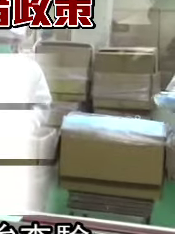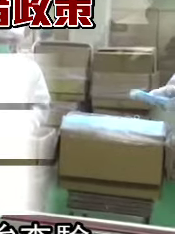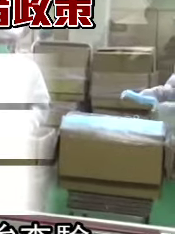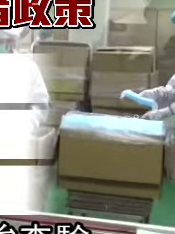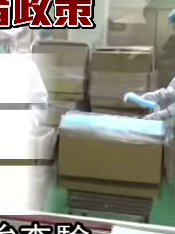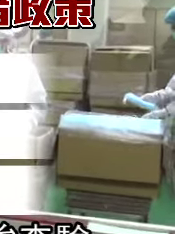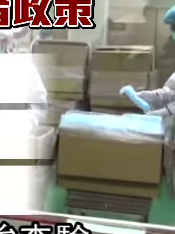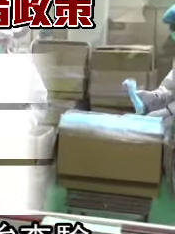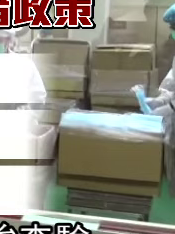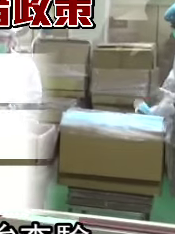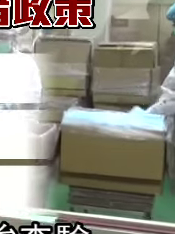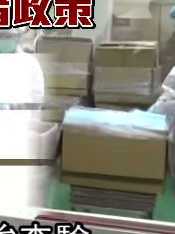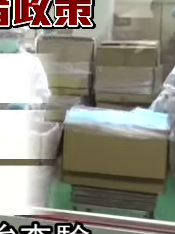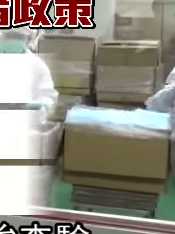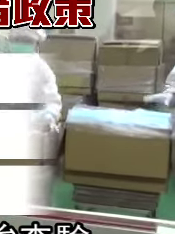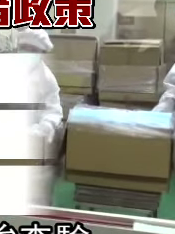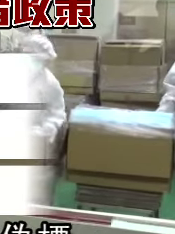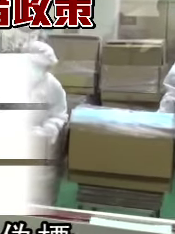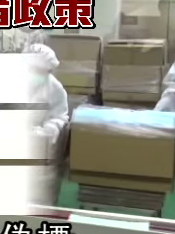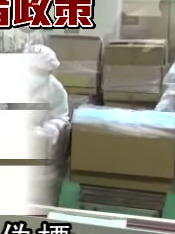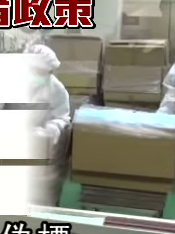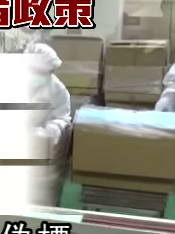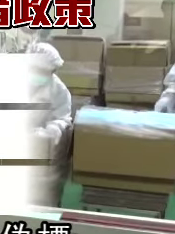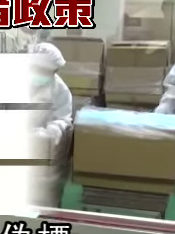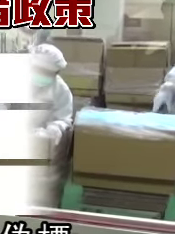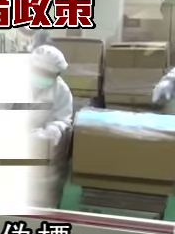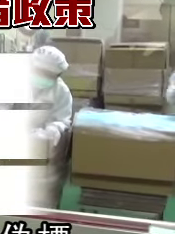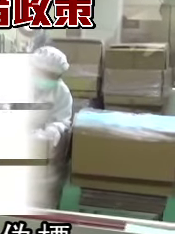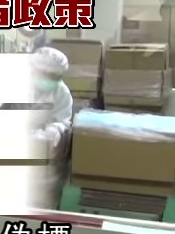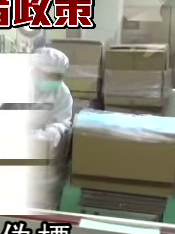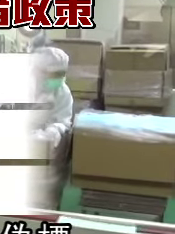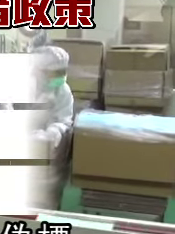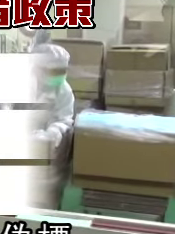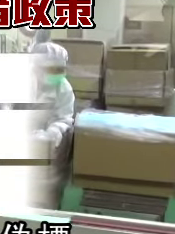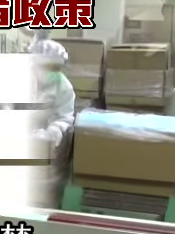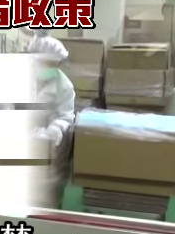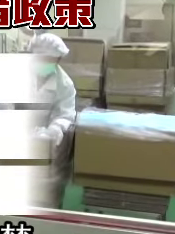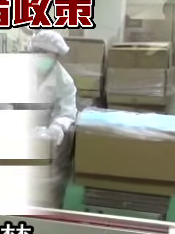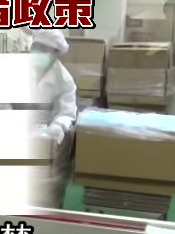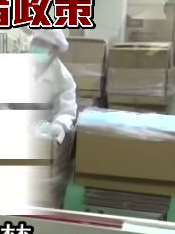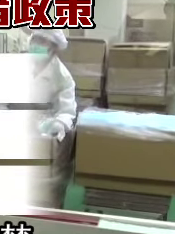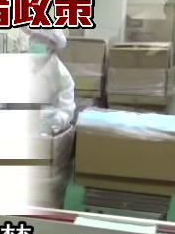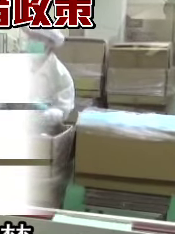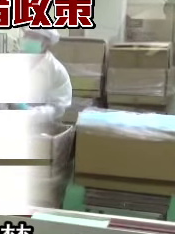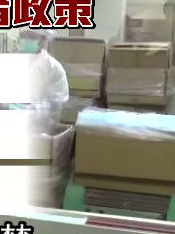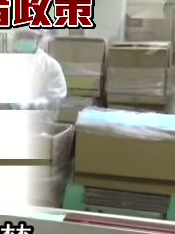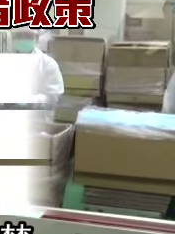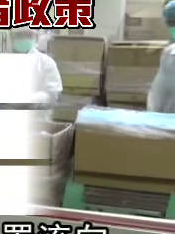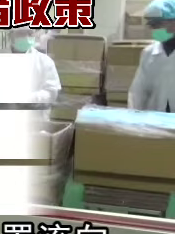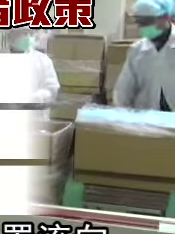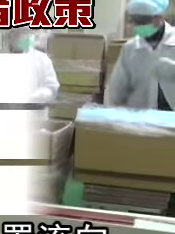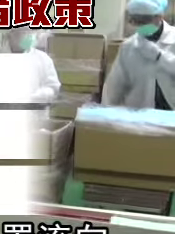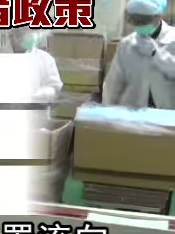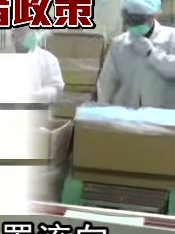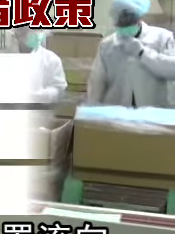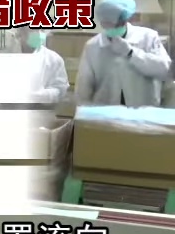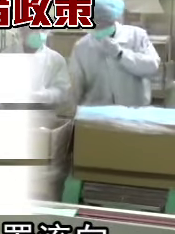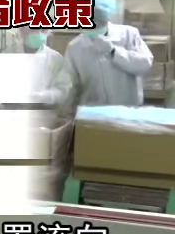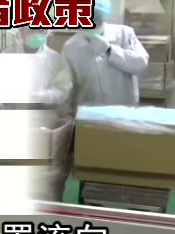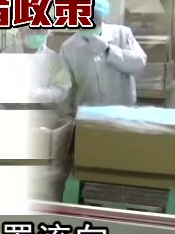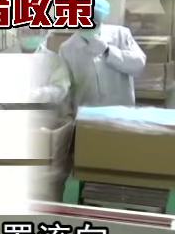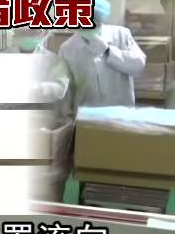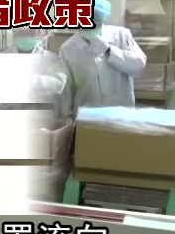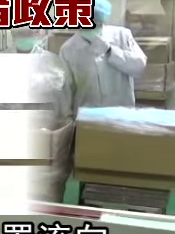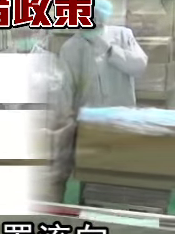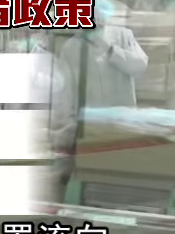一项就是关口加强查验，查非医疗口罩是否无伪标，医用口罩是否标示清楚。第二项是市场查